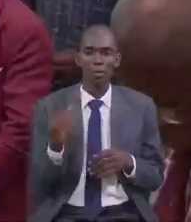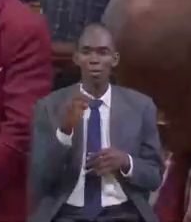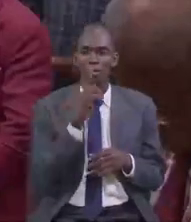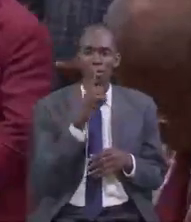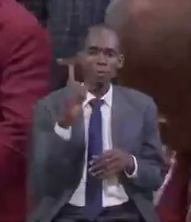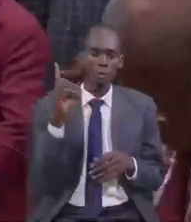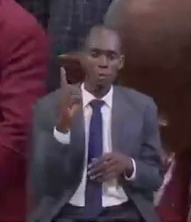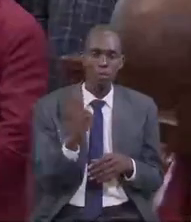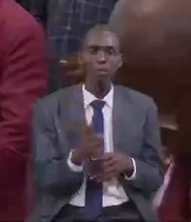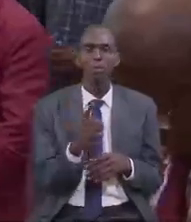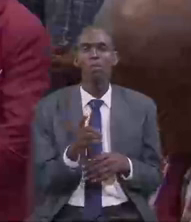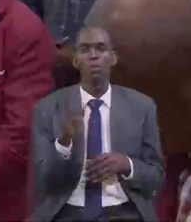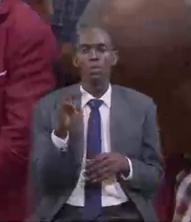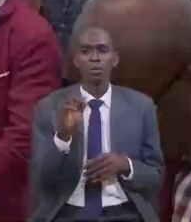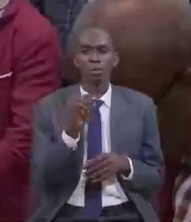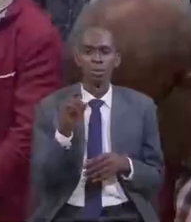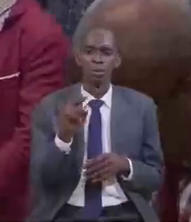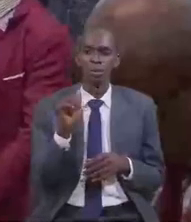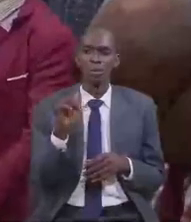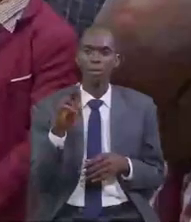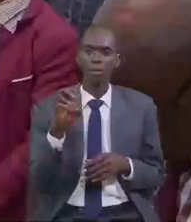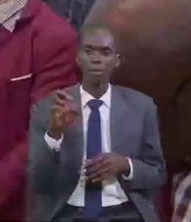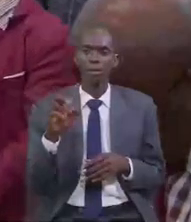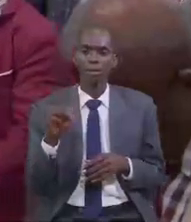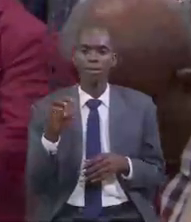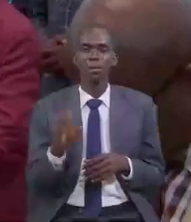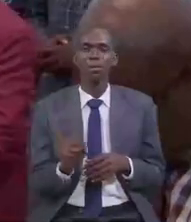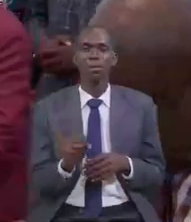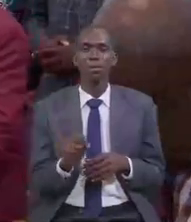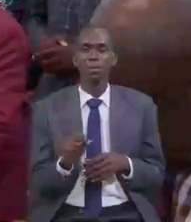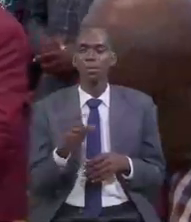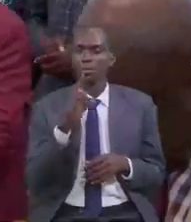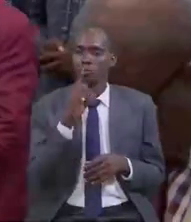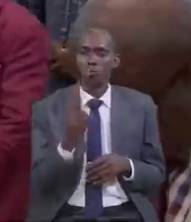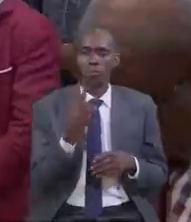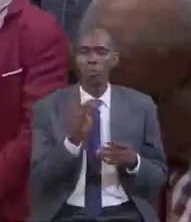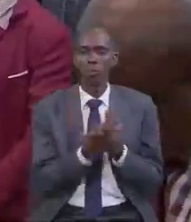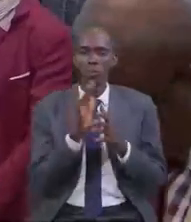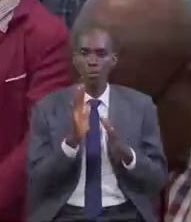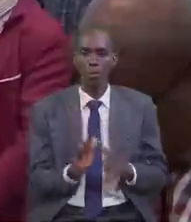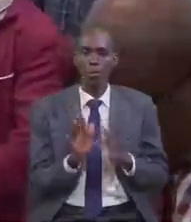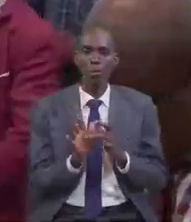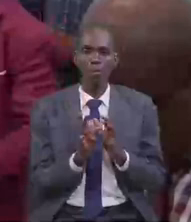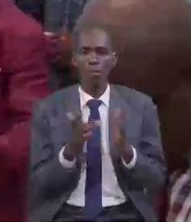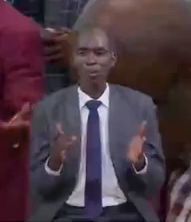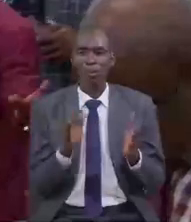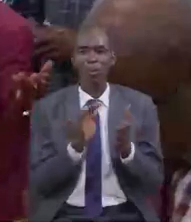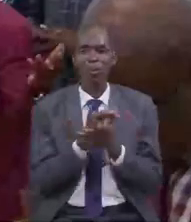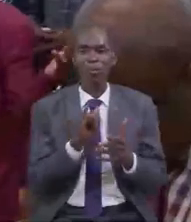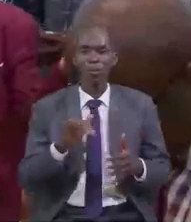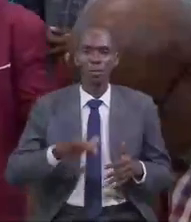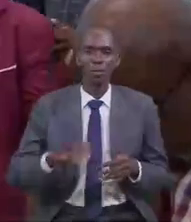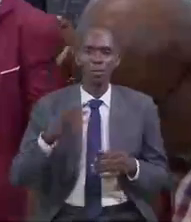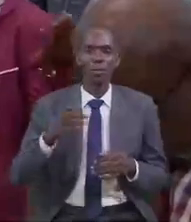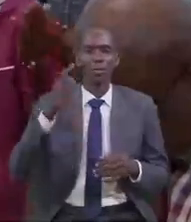d'un véritable Nazaréen, d'un vrai croyant, d'un vrai enfant de Dieu qui croit à la